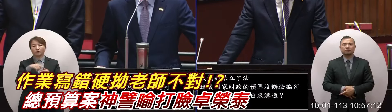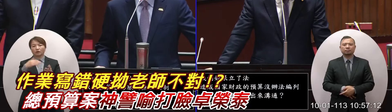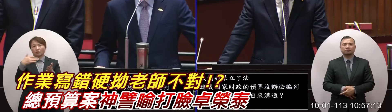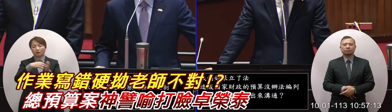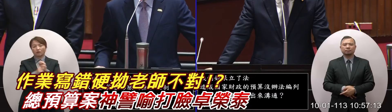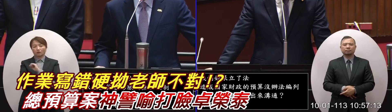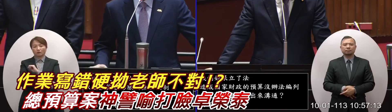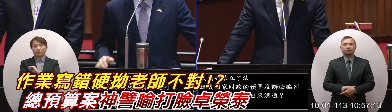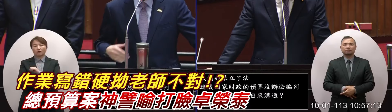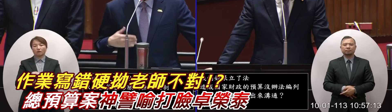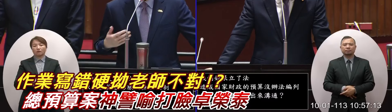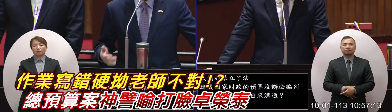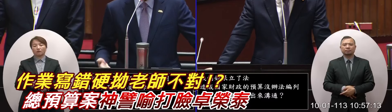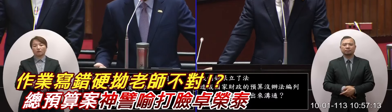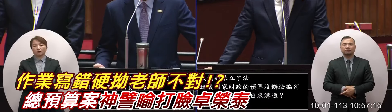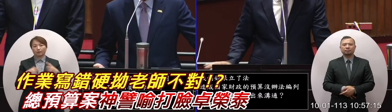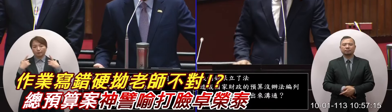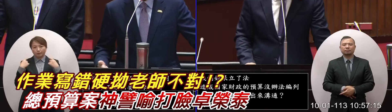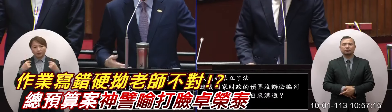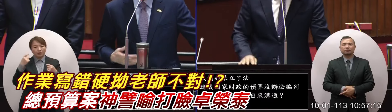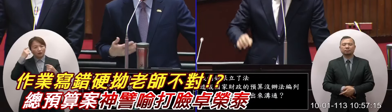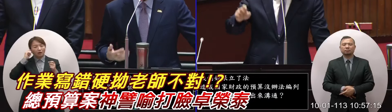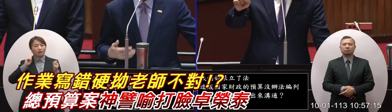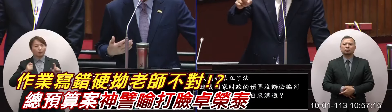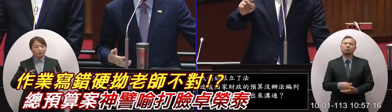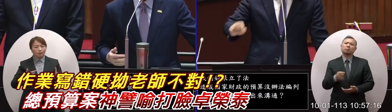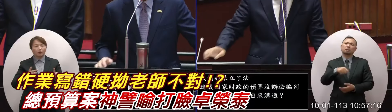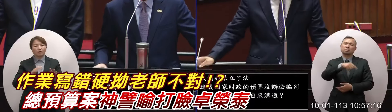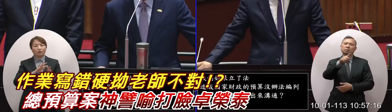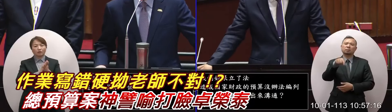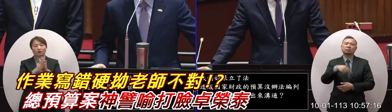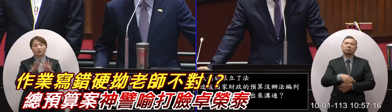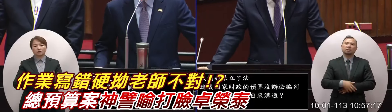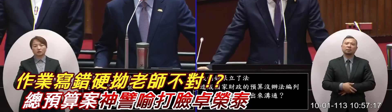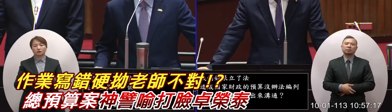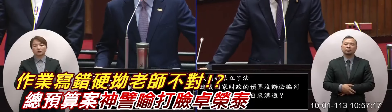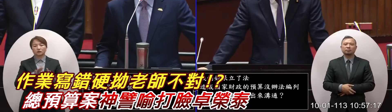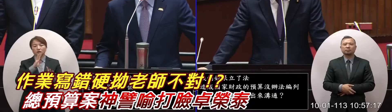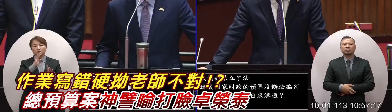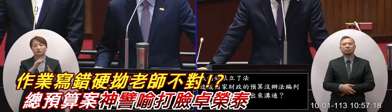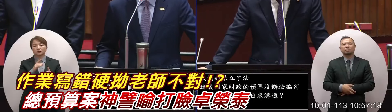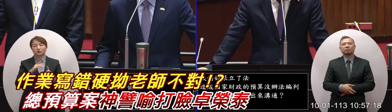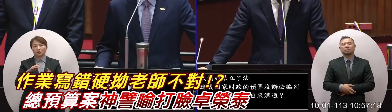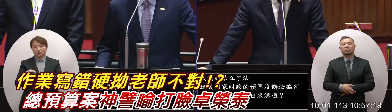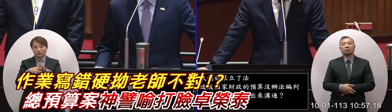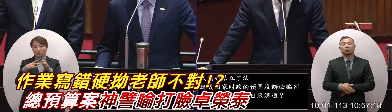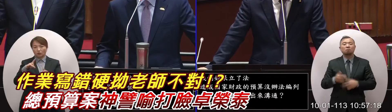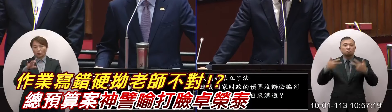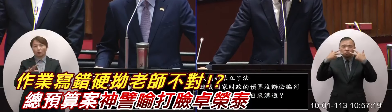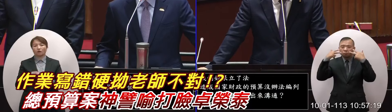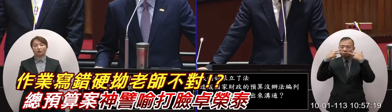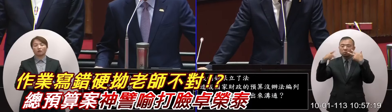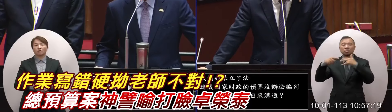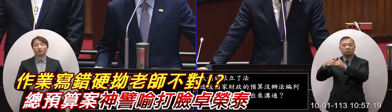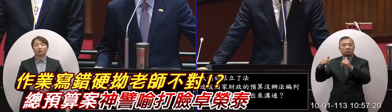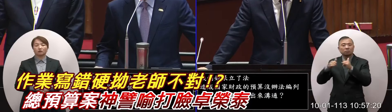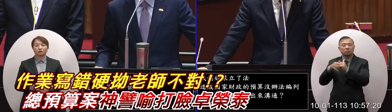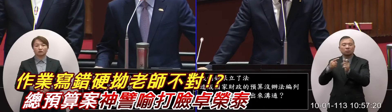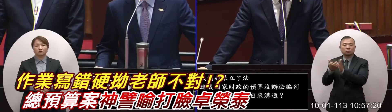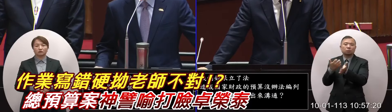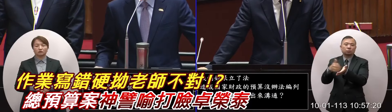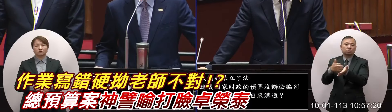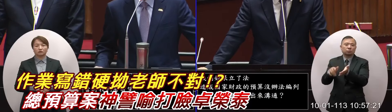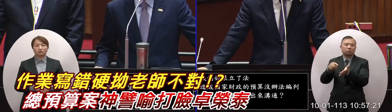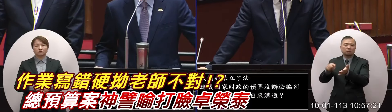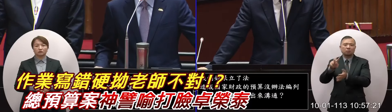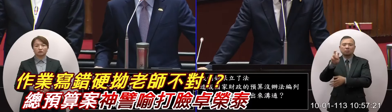成跟原意不一样，啊，所以会变成现在此例一开啊。 原住民的预算才二